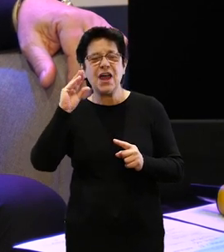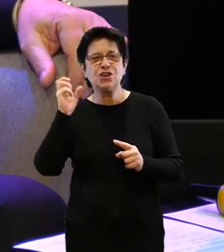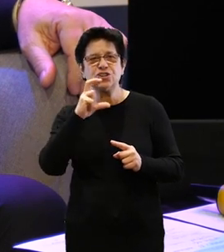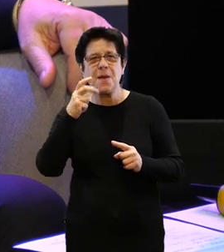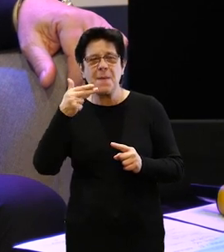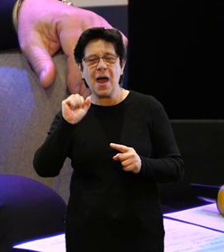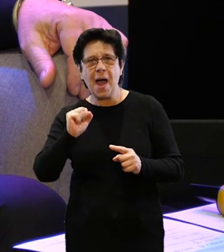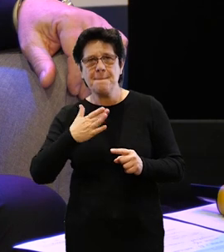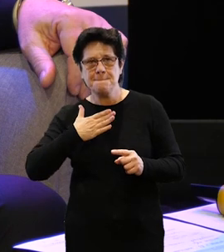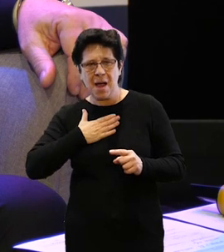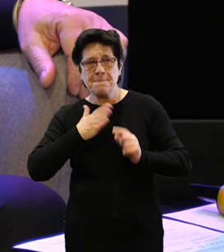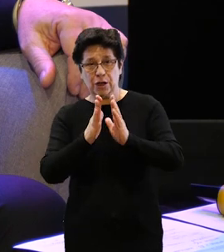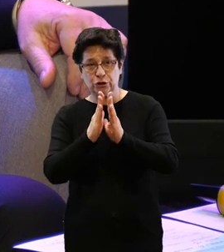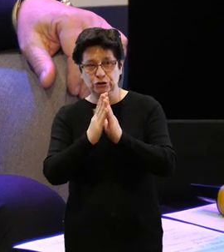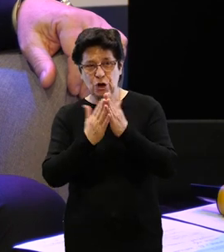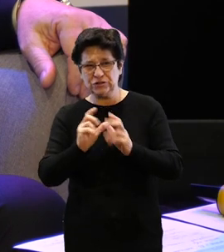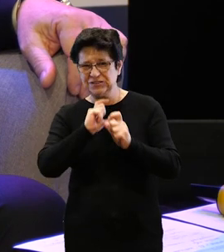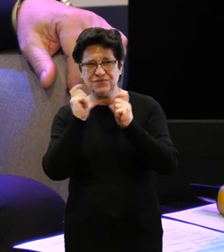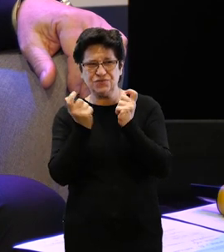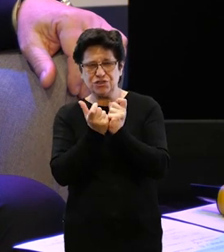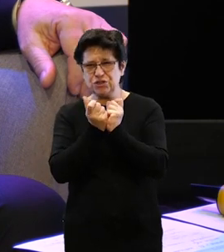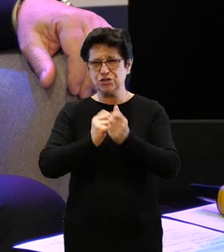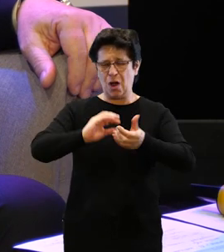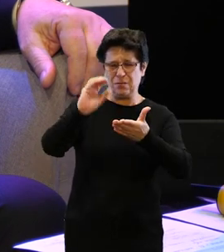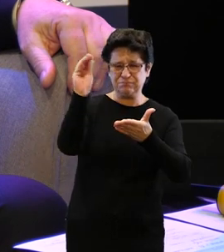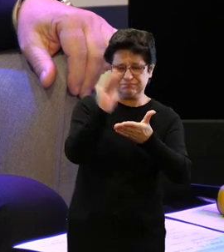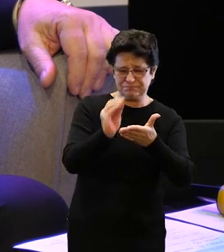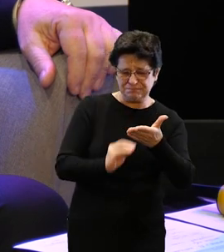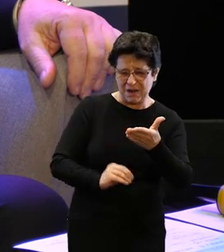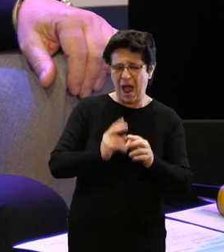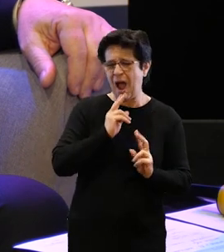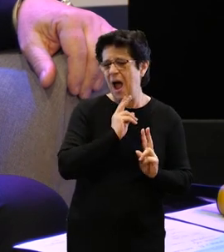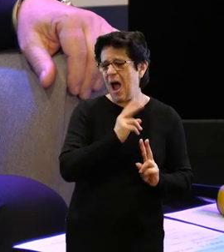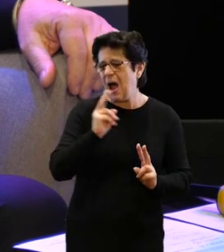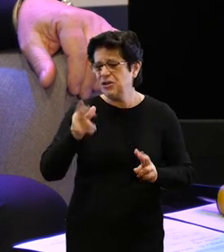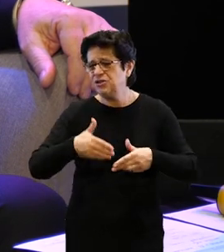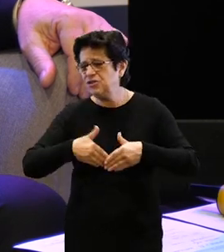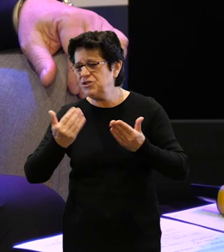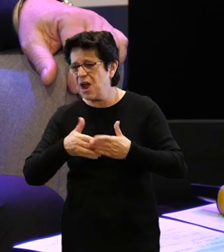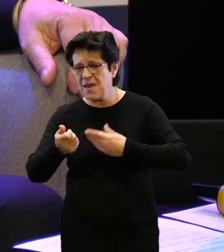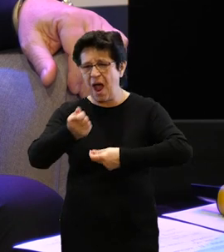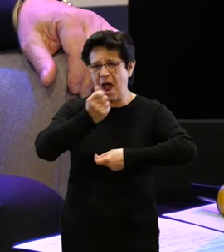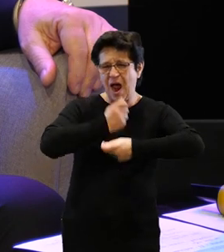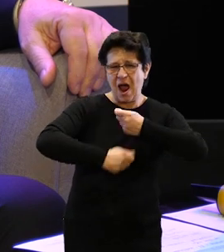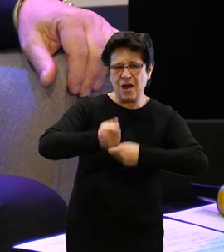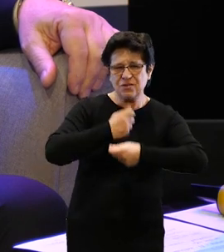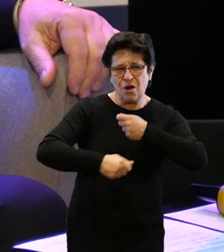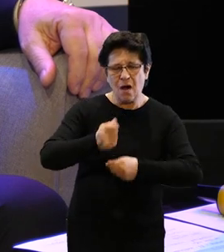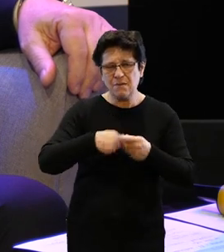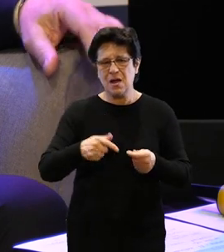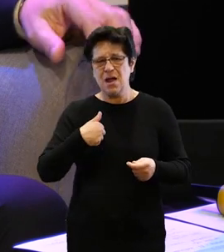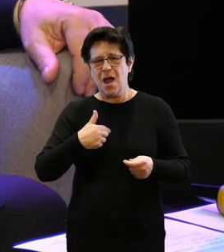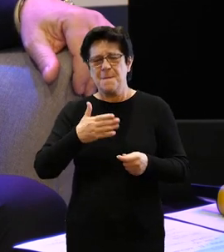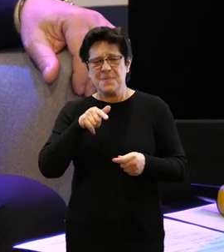książek gdzie jest opisane dokładnie każdy dzień handlowy firmy edycyjne Stanisława Perka i tam